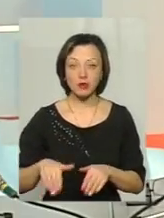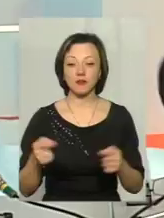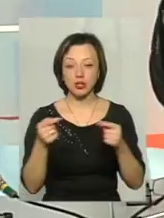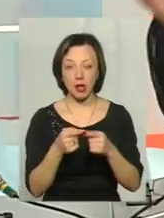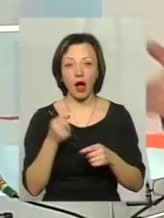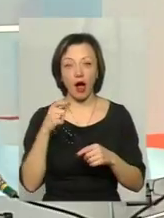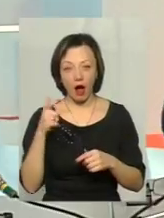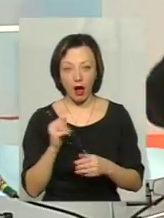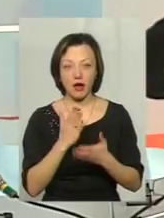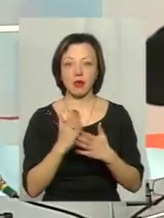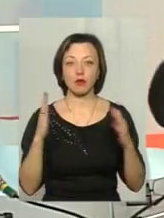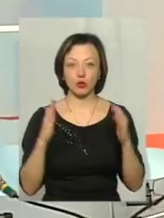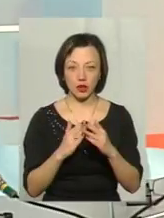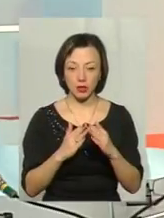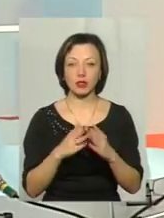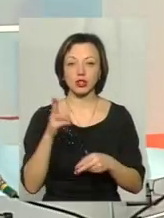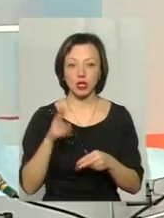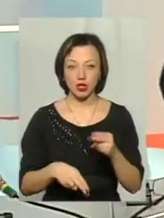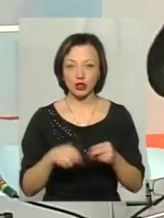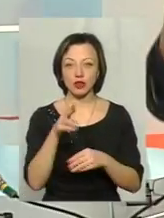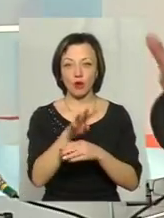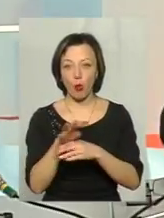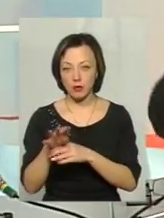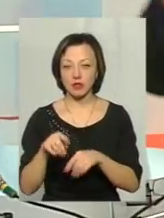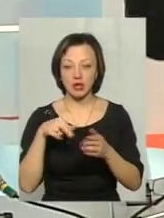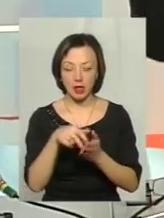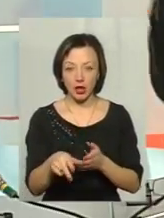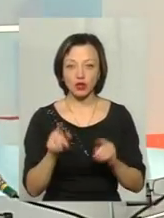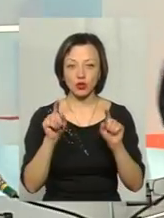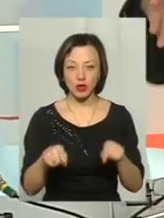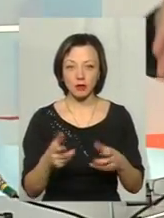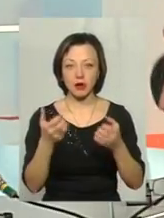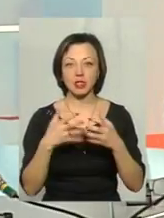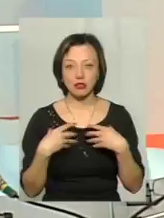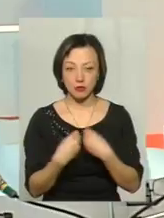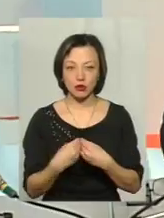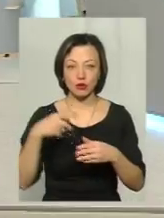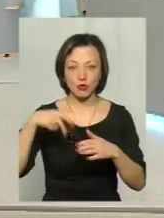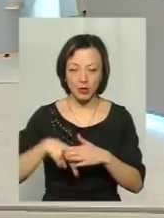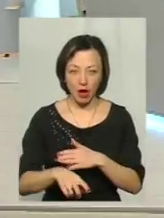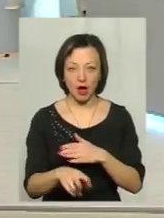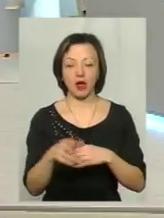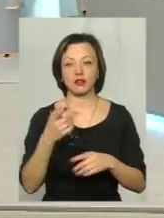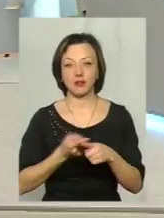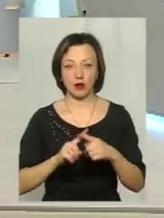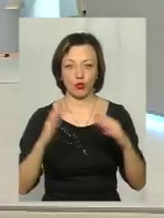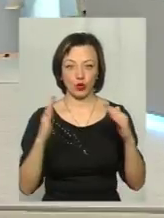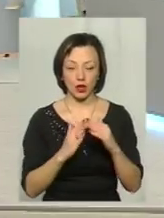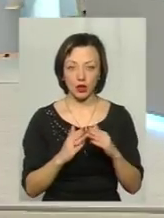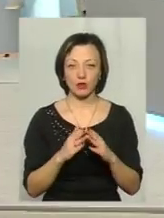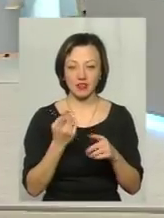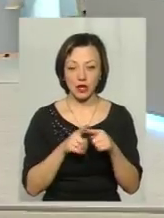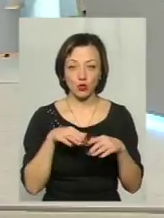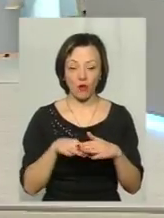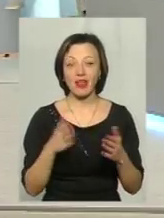визначатися, є в тебе будинок, вже закінчився обстріл, тоді йдеш, тоді береш сім'ю, тоді спускаєшся в цей будинок, то